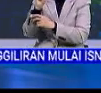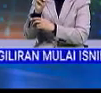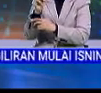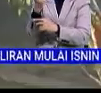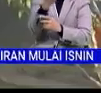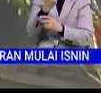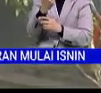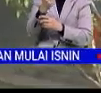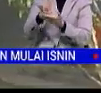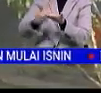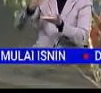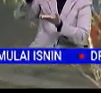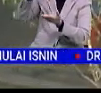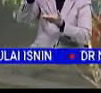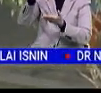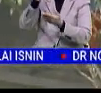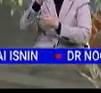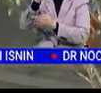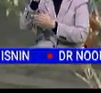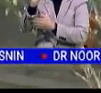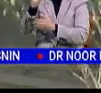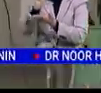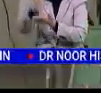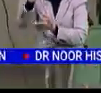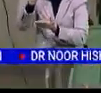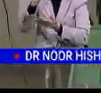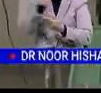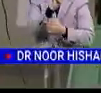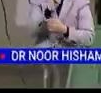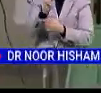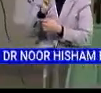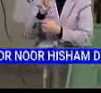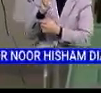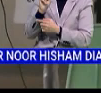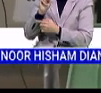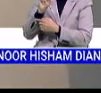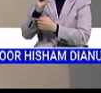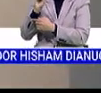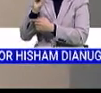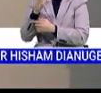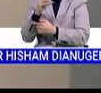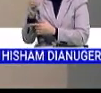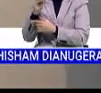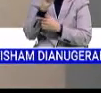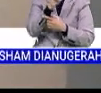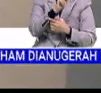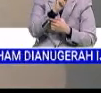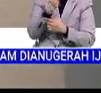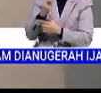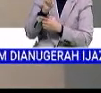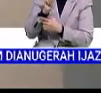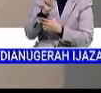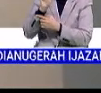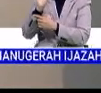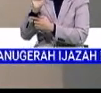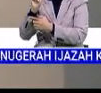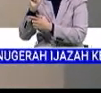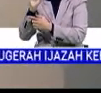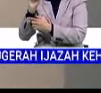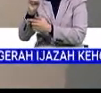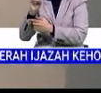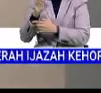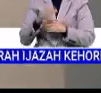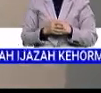kolej kediaman KK di UMS yang terlibat ialah KK Tun Mustafa, KK Tun Fuad dan KK Tun Pengiran